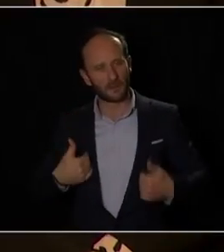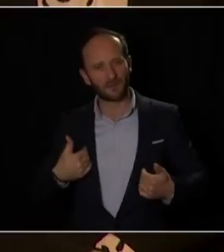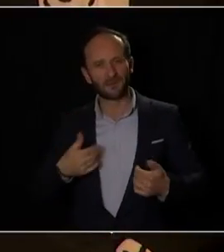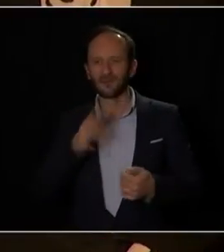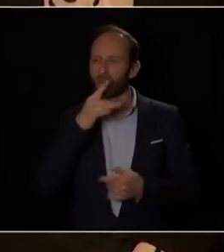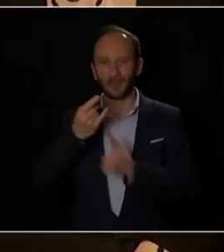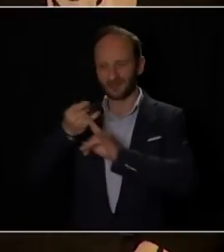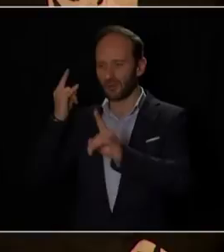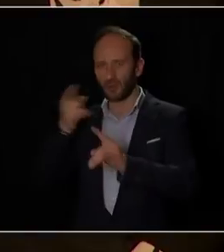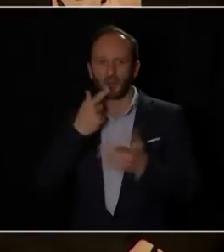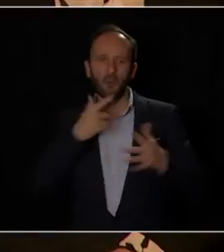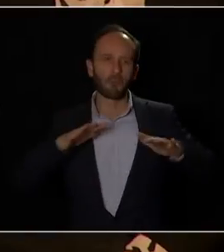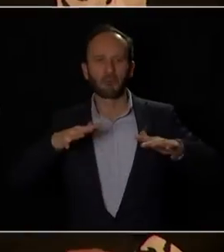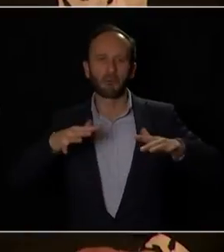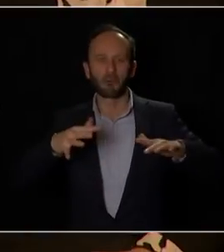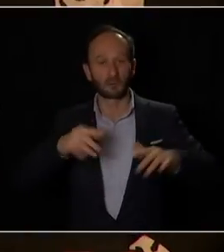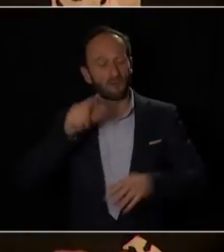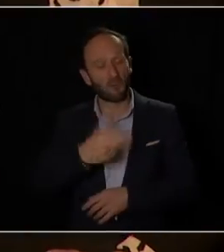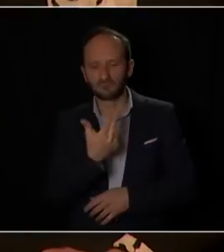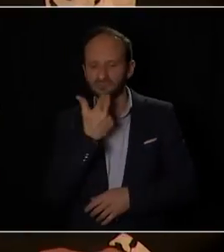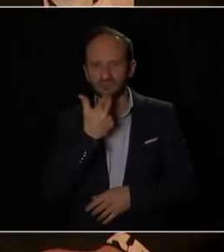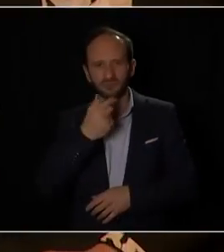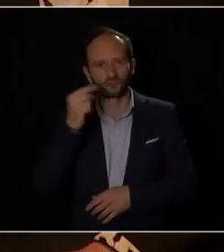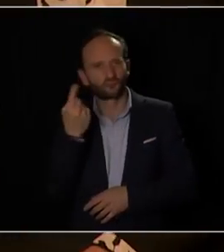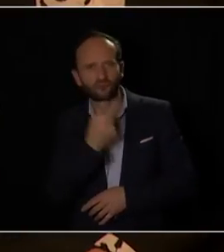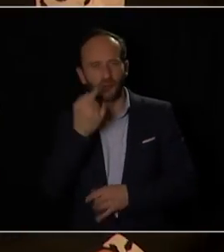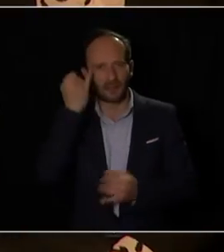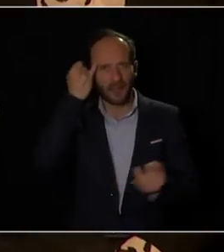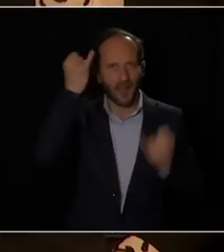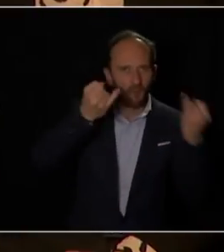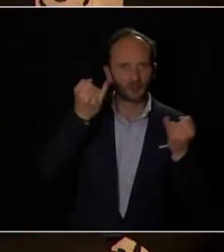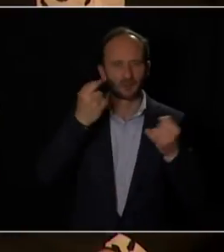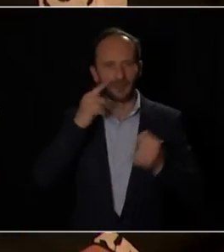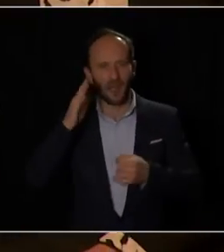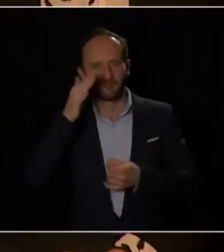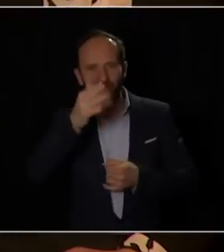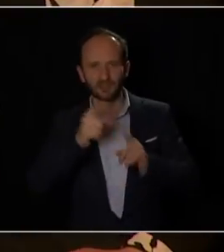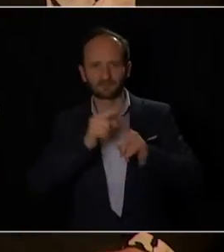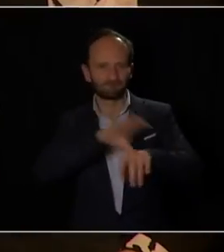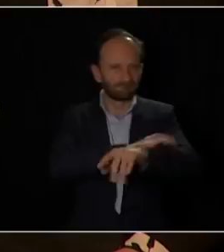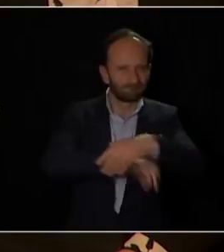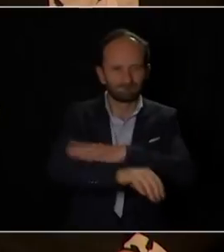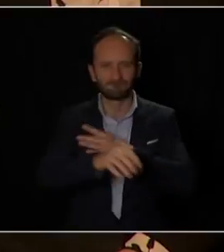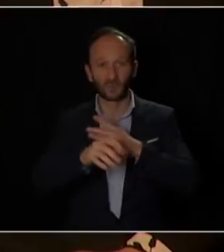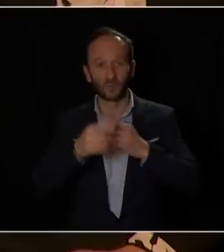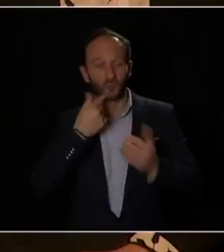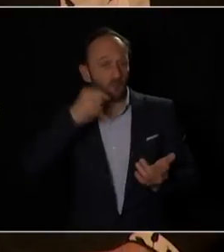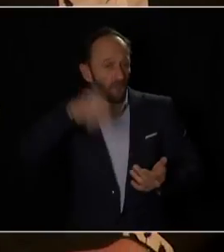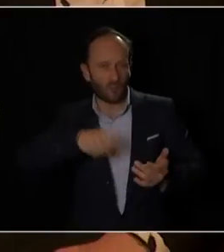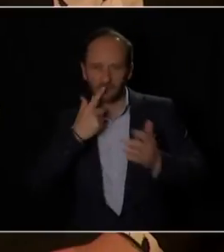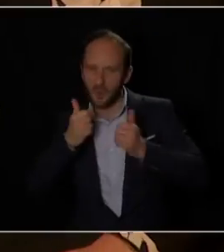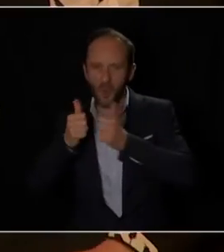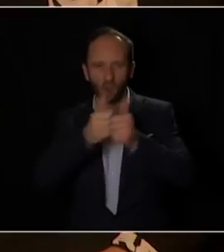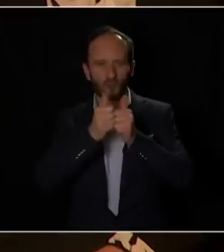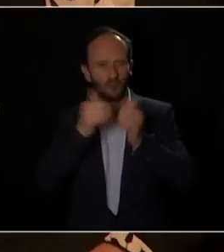médiocrité et nous invite en permanence à inventer l'avenir avec ambition. Et donc, il nous revient ensemble de continuer